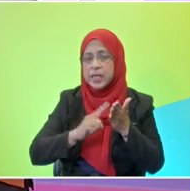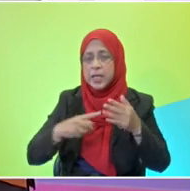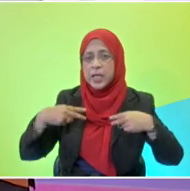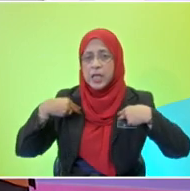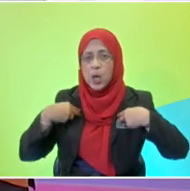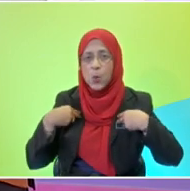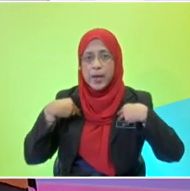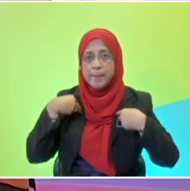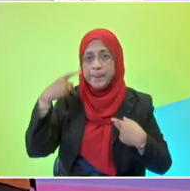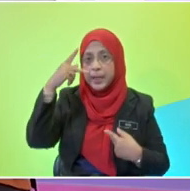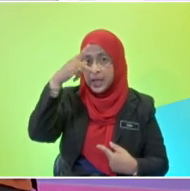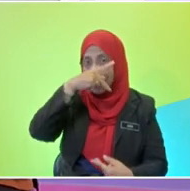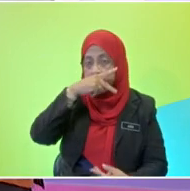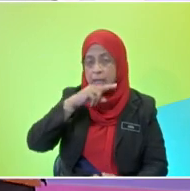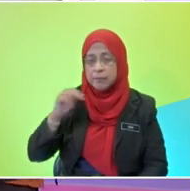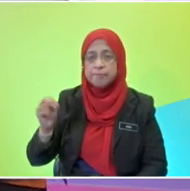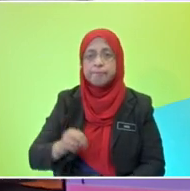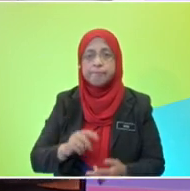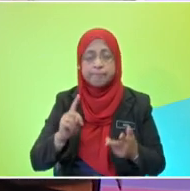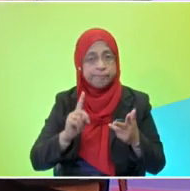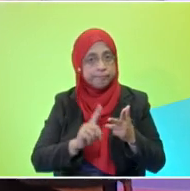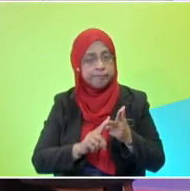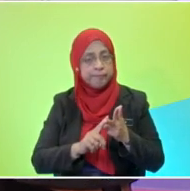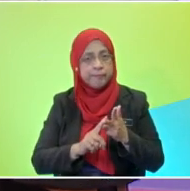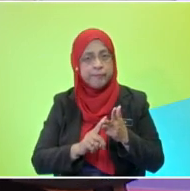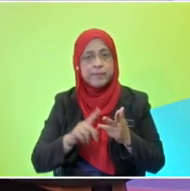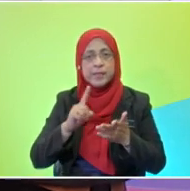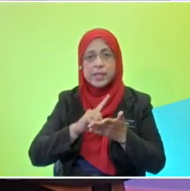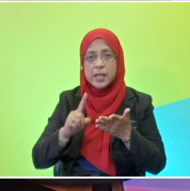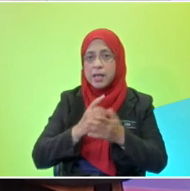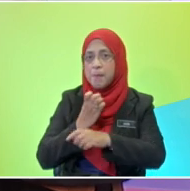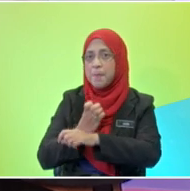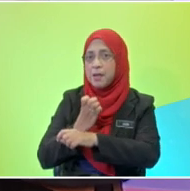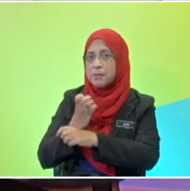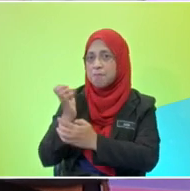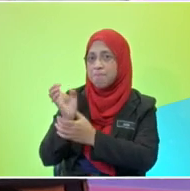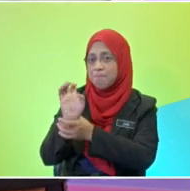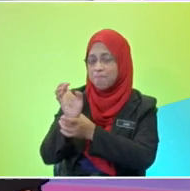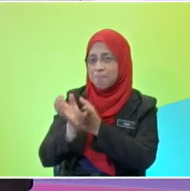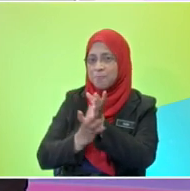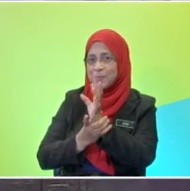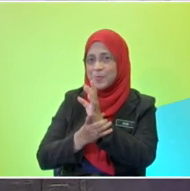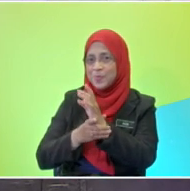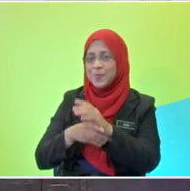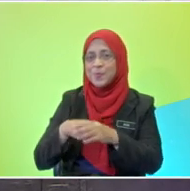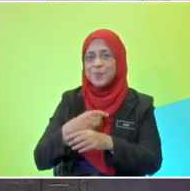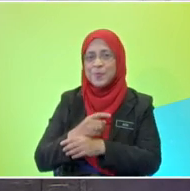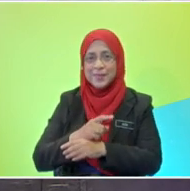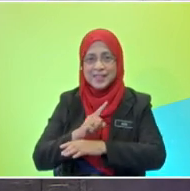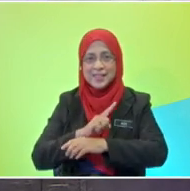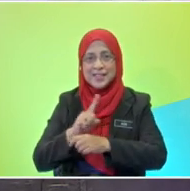yang ketiga yang ketiga Zakat Emas mungkin bentuk-bentuk